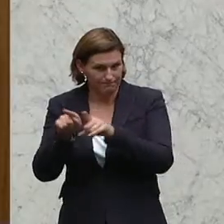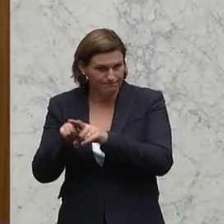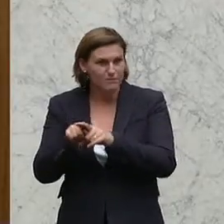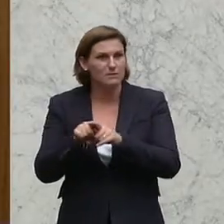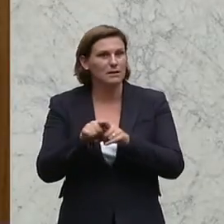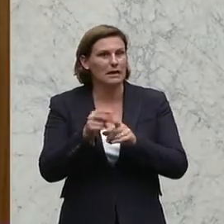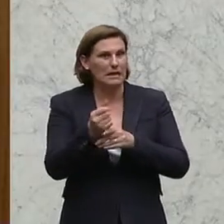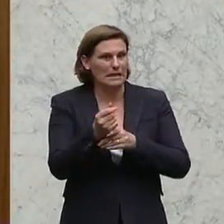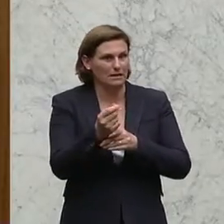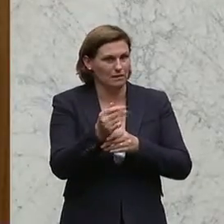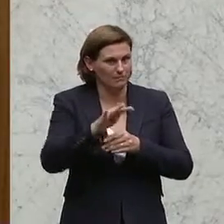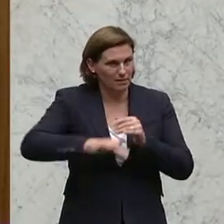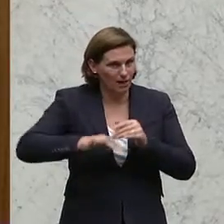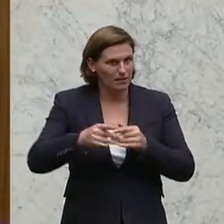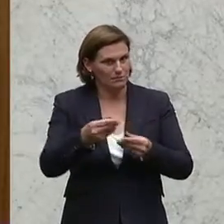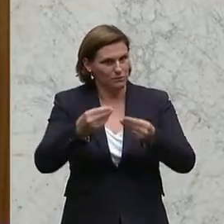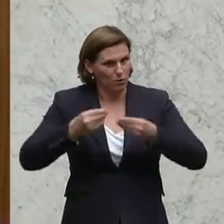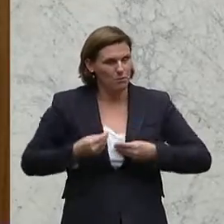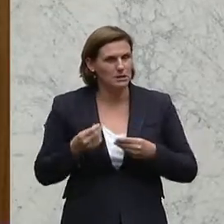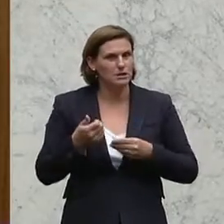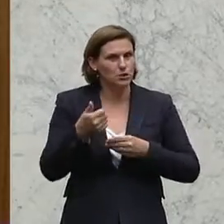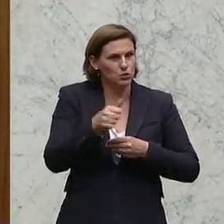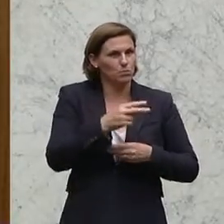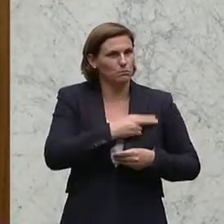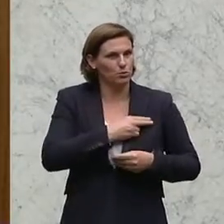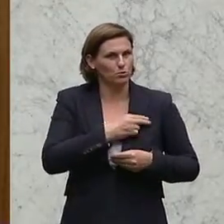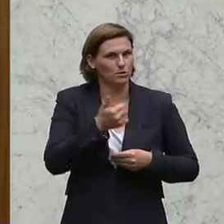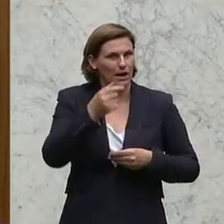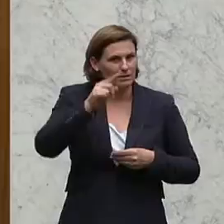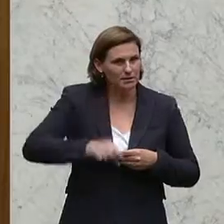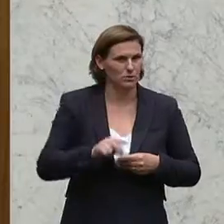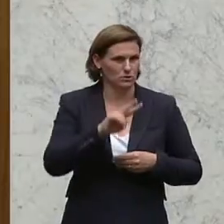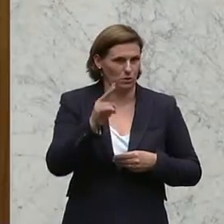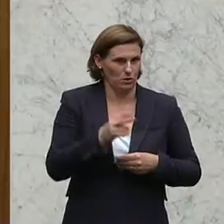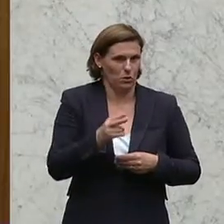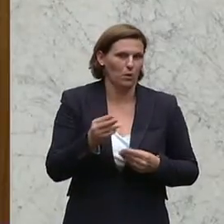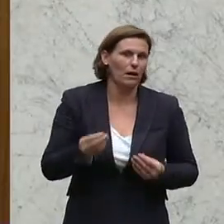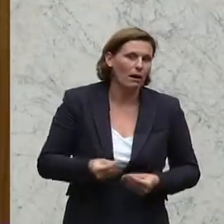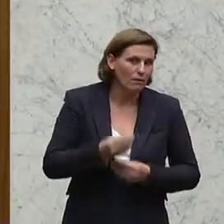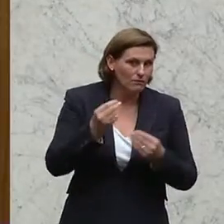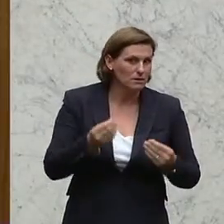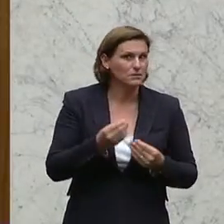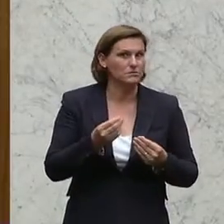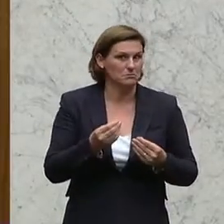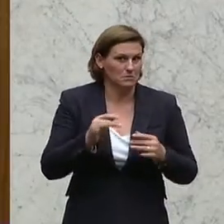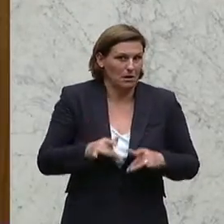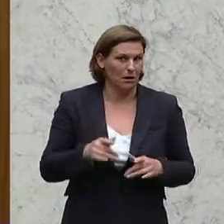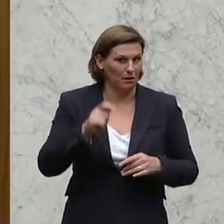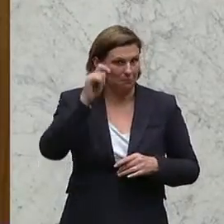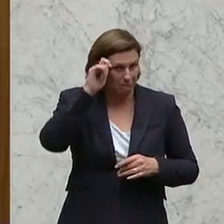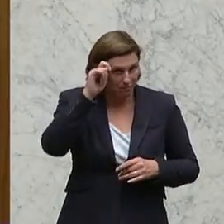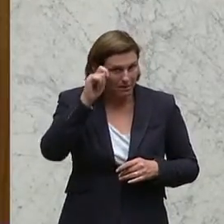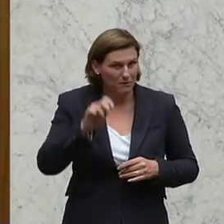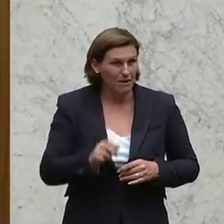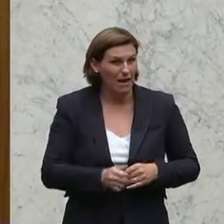es einen zusätzlichen finanziellen Bonus von 1.000 Euro. Und das ist einigermaßen beachtenswert, weil das ist das